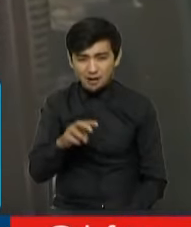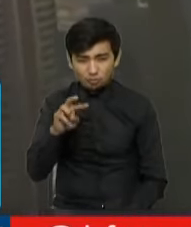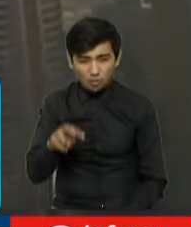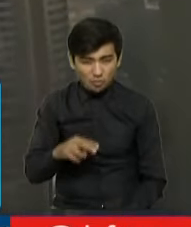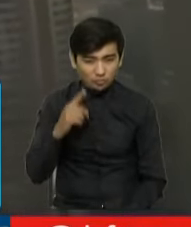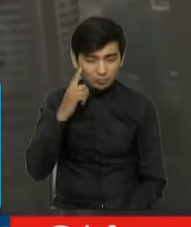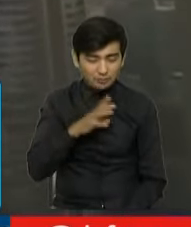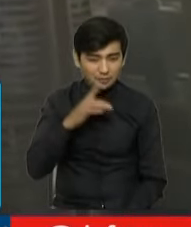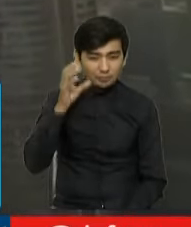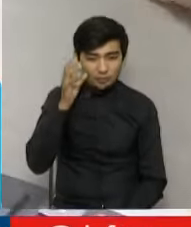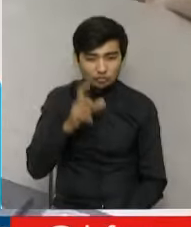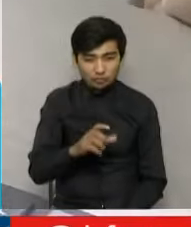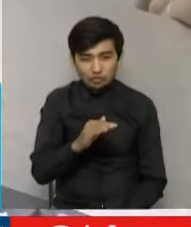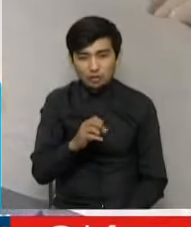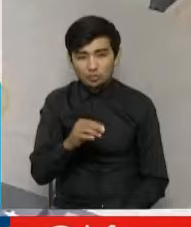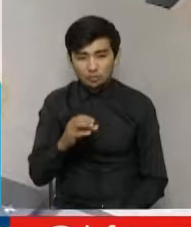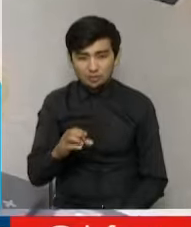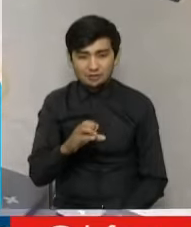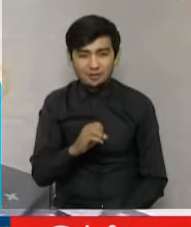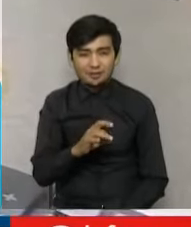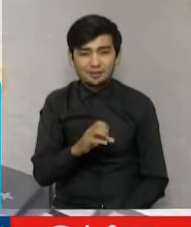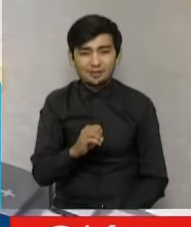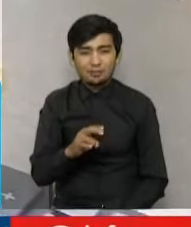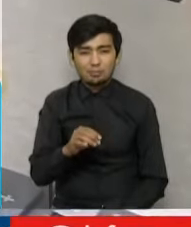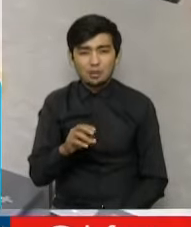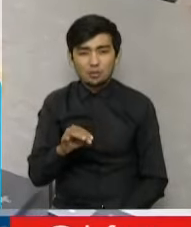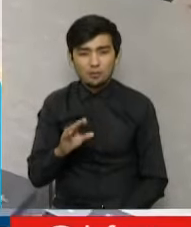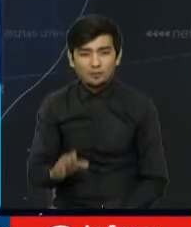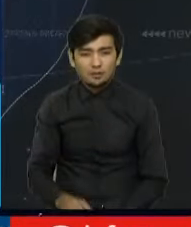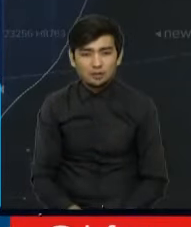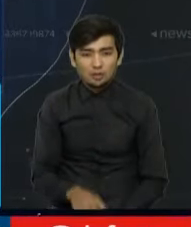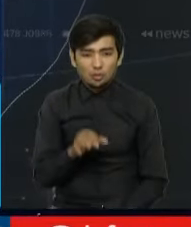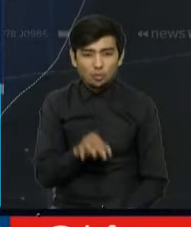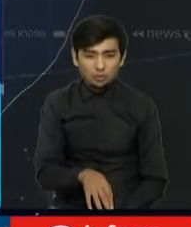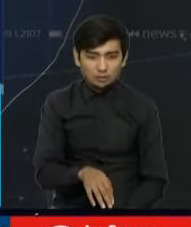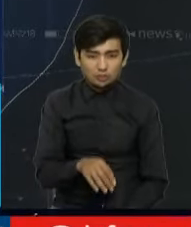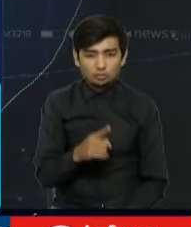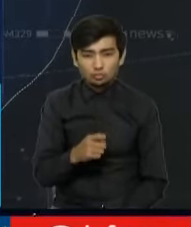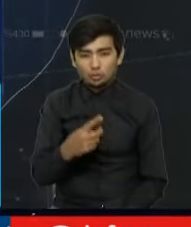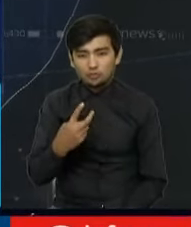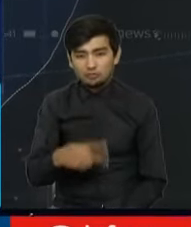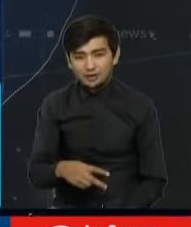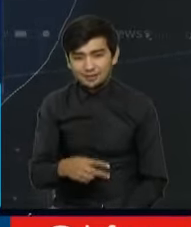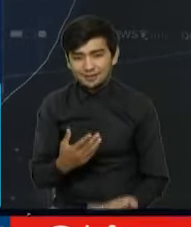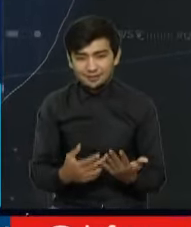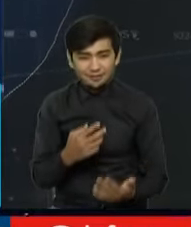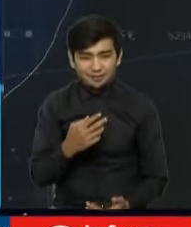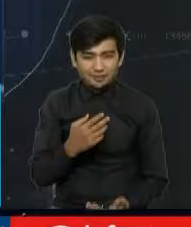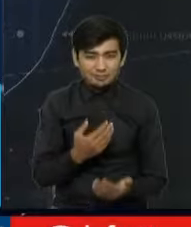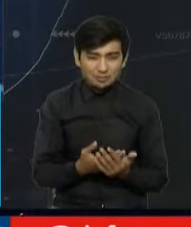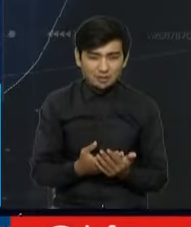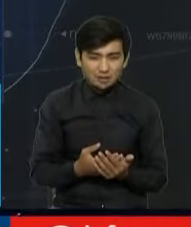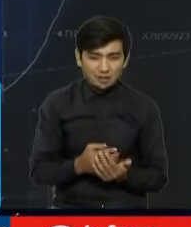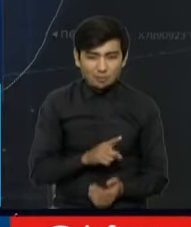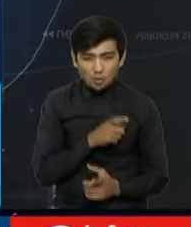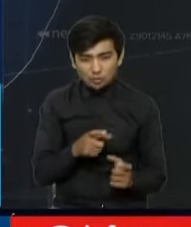долларов, говорит политолог Жандос Сарсенбеков. От 120, если не ошибаюсь, некоторые эксперты даже